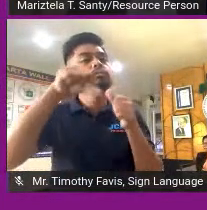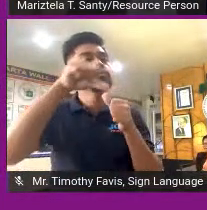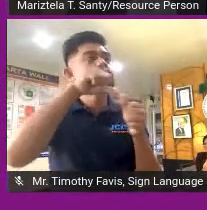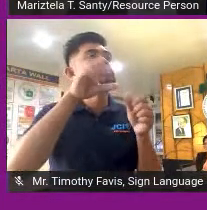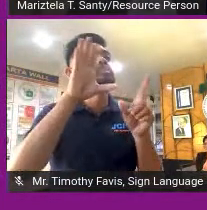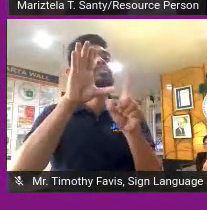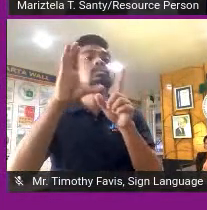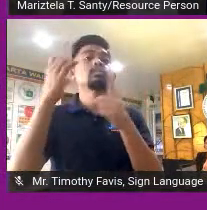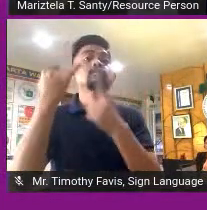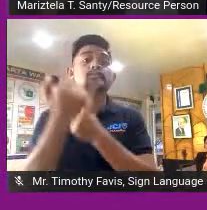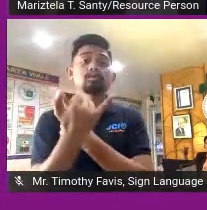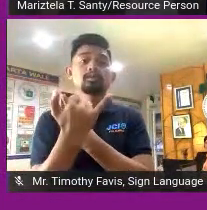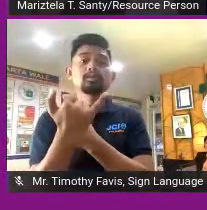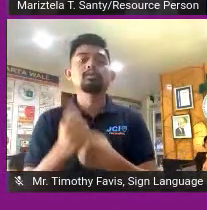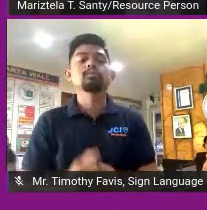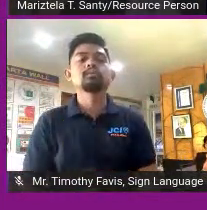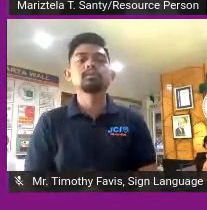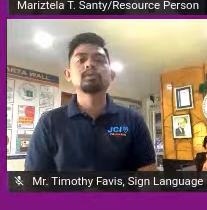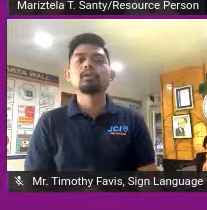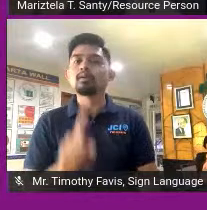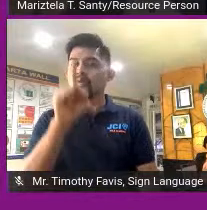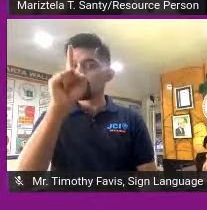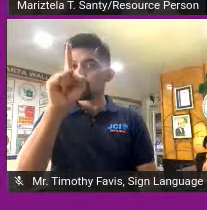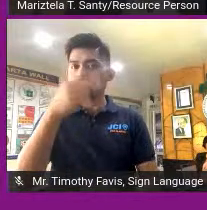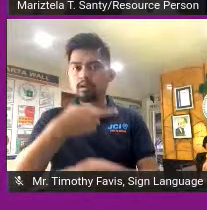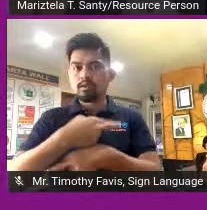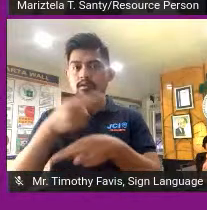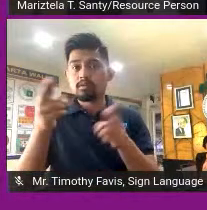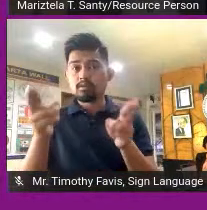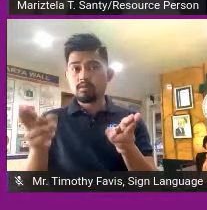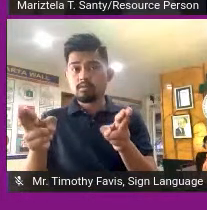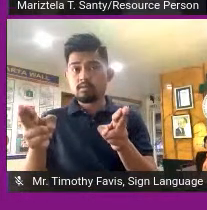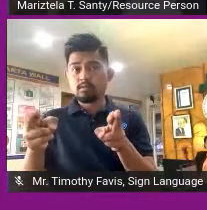tingnan natin, we have a one-room house.